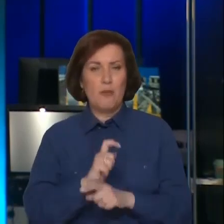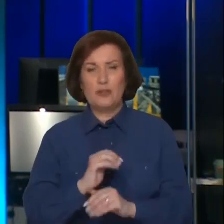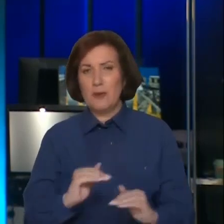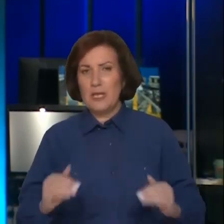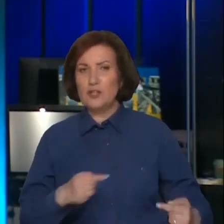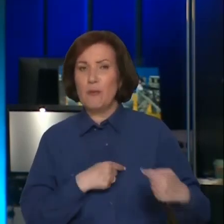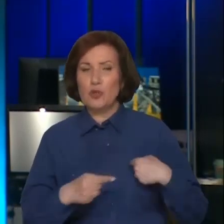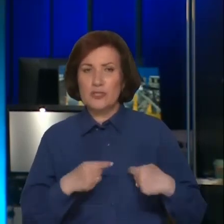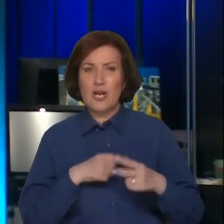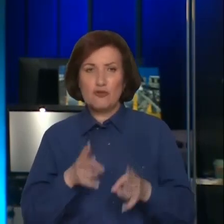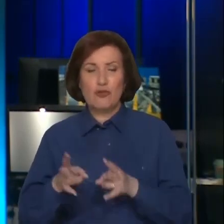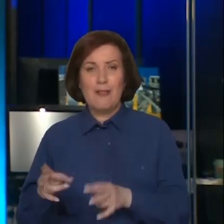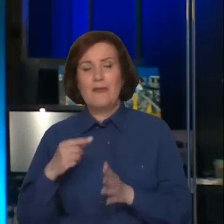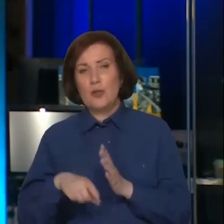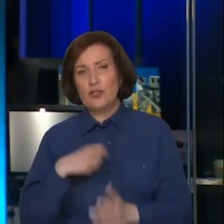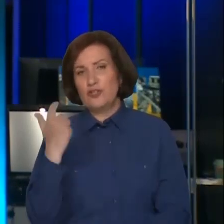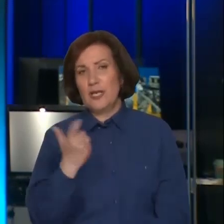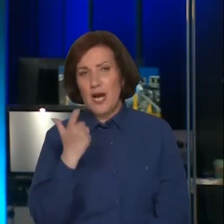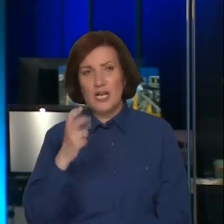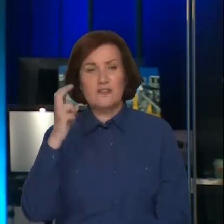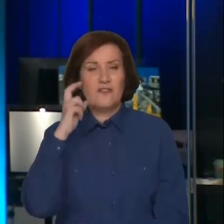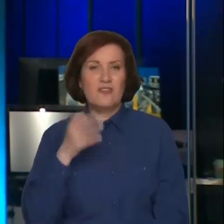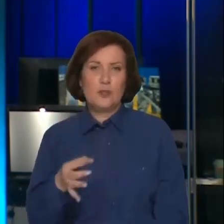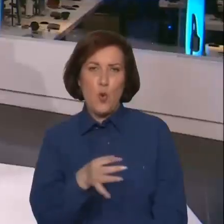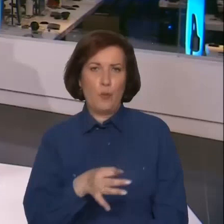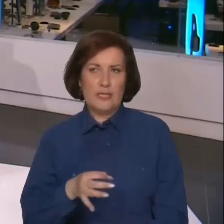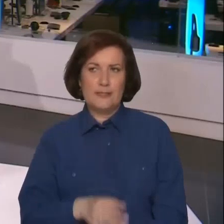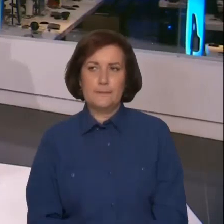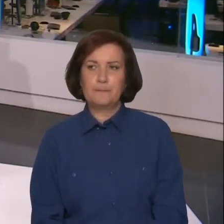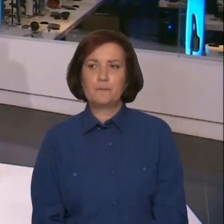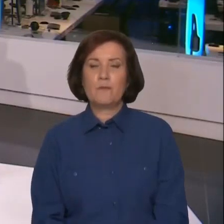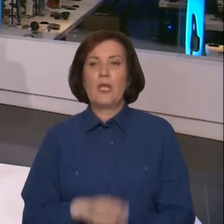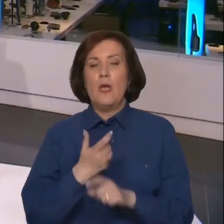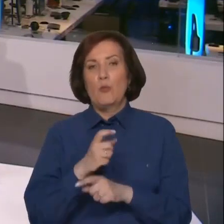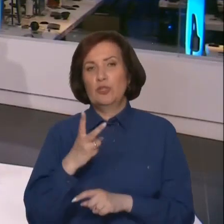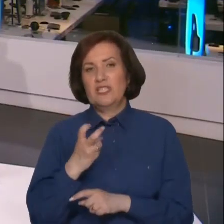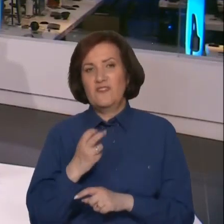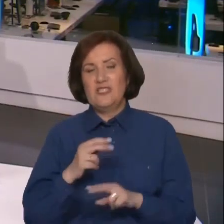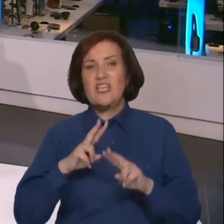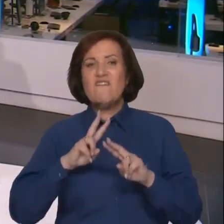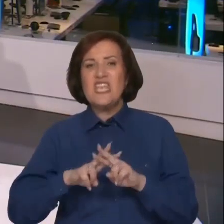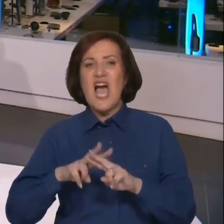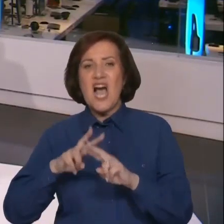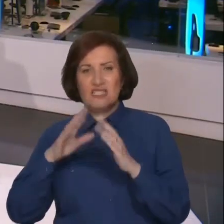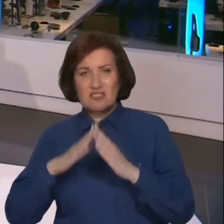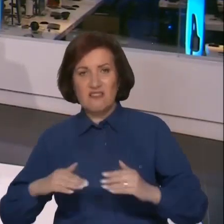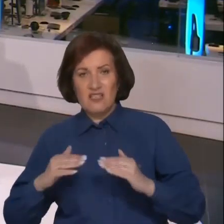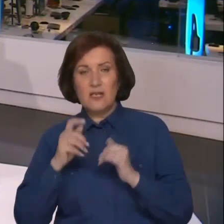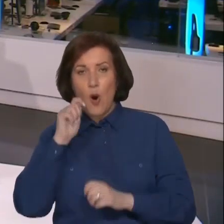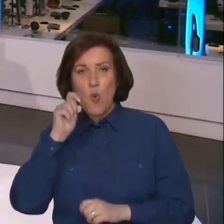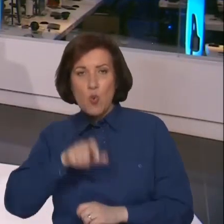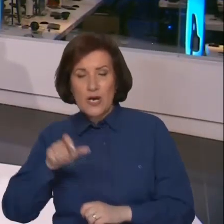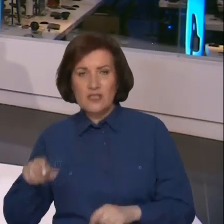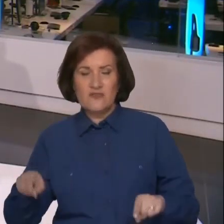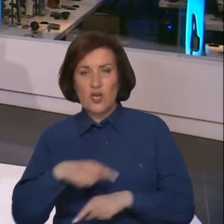малеча постраждала на Донеччині, Харківщині та у Київській області. Понад 200 в'язниць для українців створили росіяни